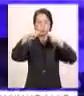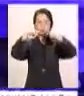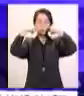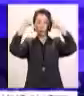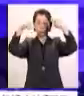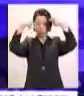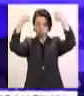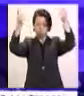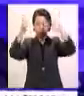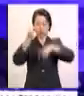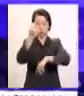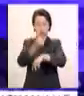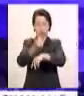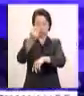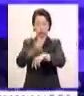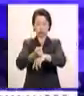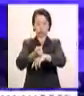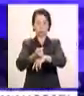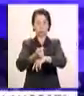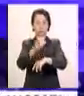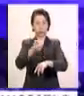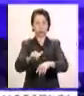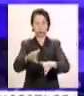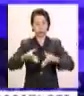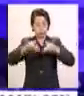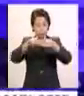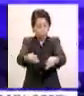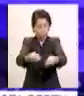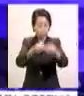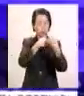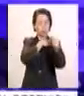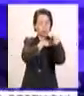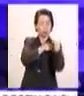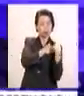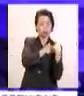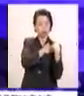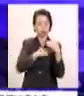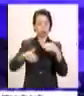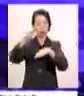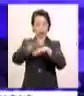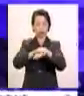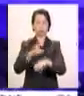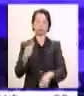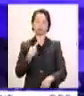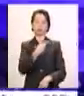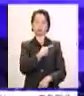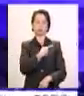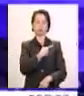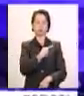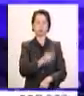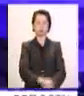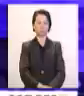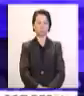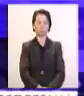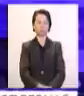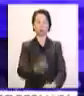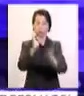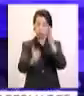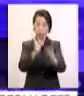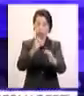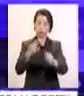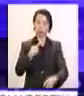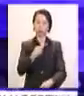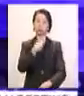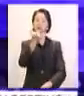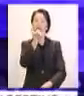menjayakan tugas-tugas yang dipertanggungjawabkan ke atas kita. Kalau kita